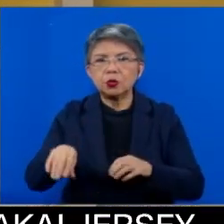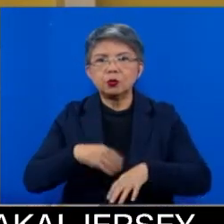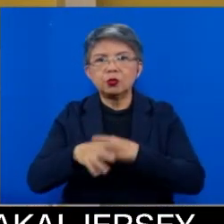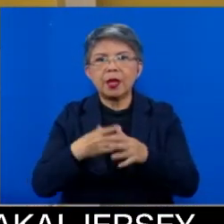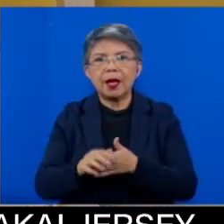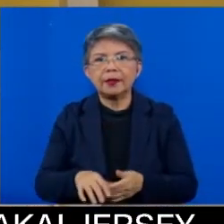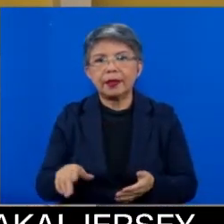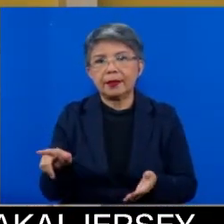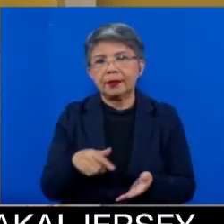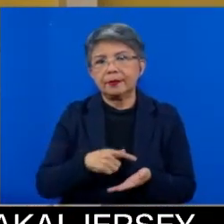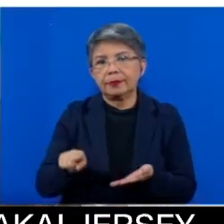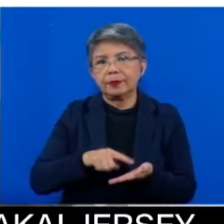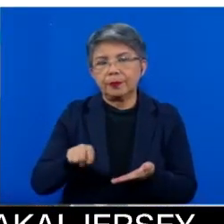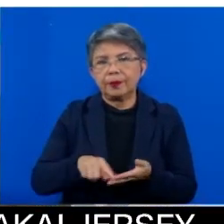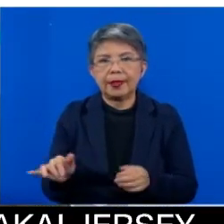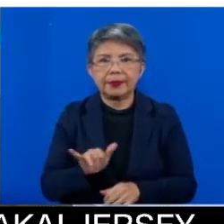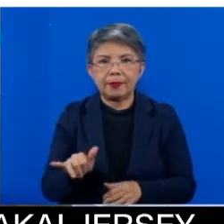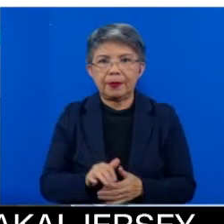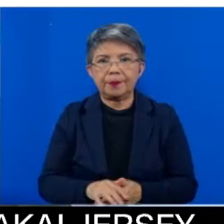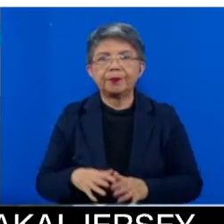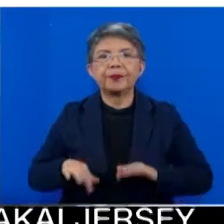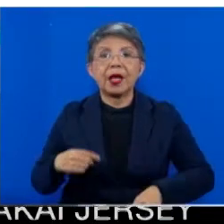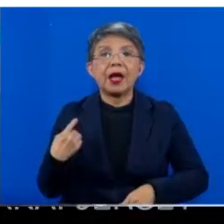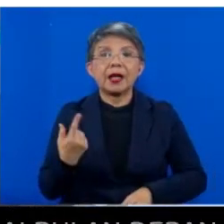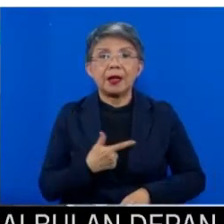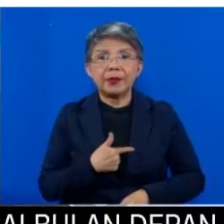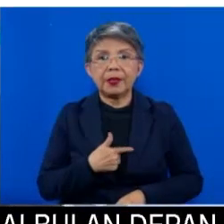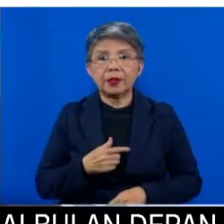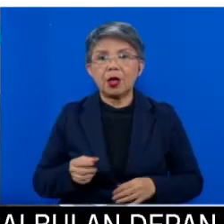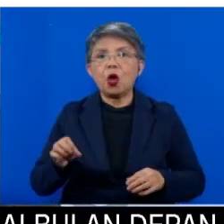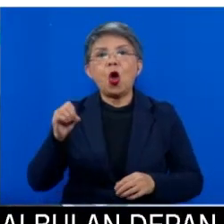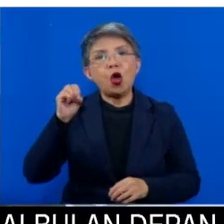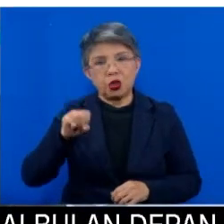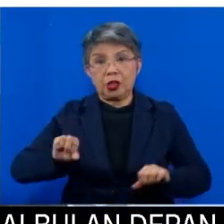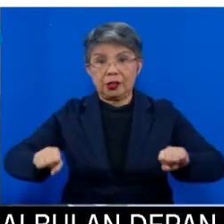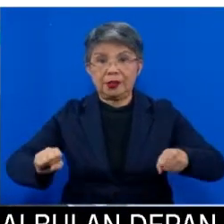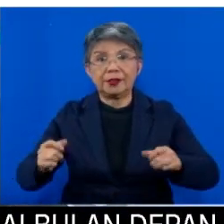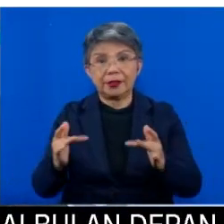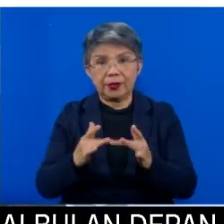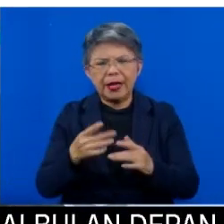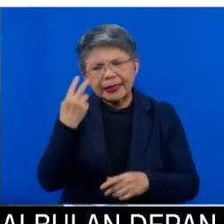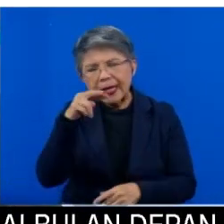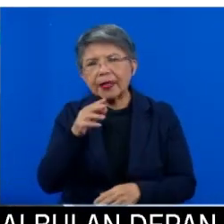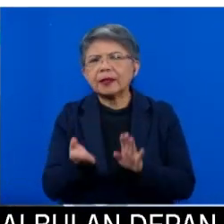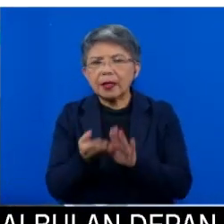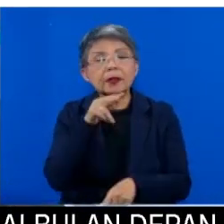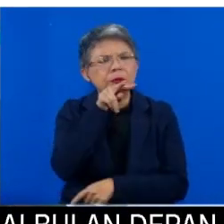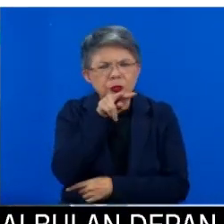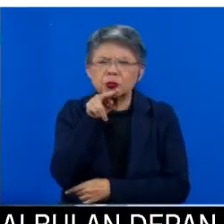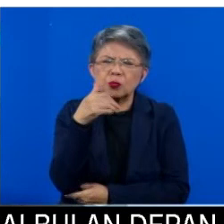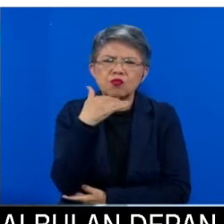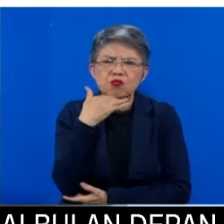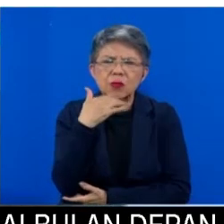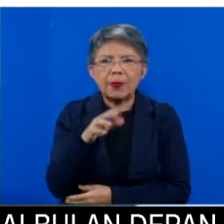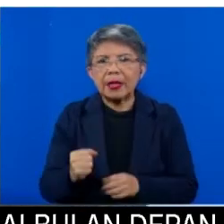perusahaan di bidang yang sama. Karena kita ini lebih concernnya ke ojol ya mungkin ya, kita akan melihat lagi nih apakah